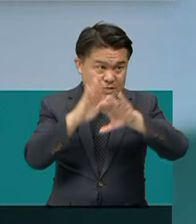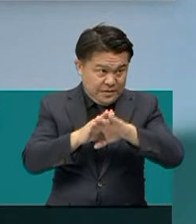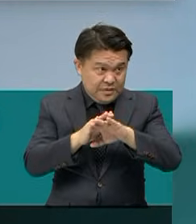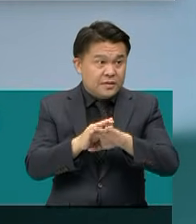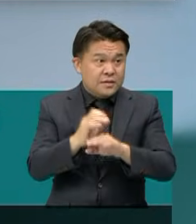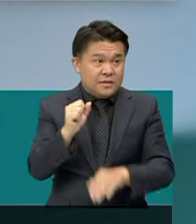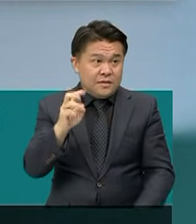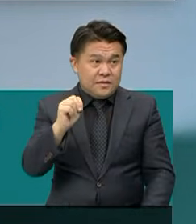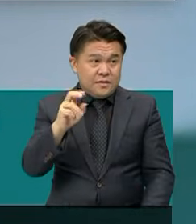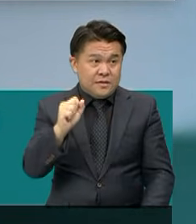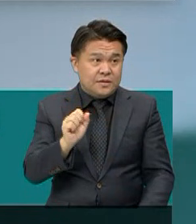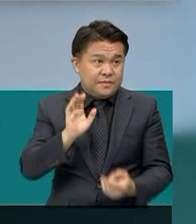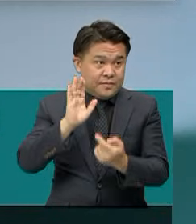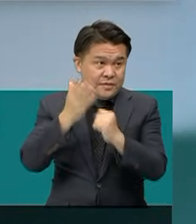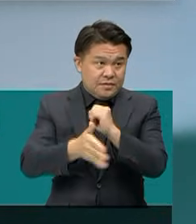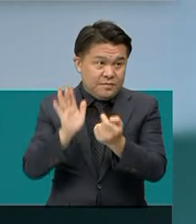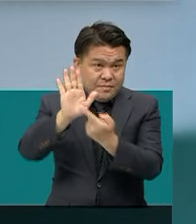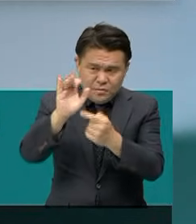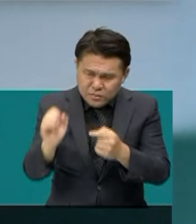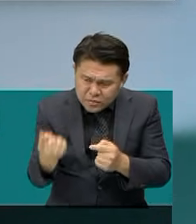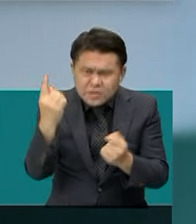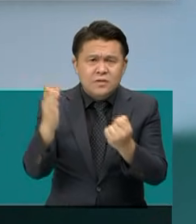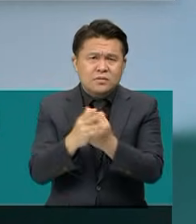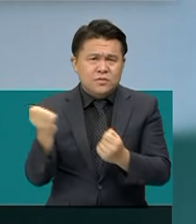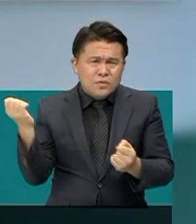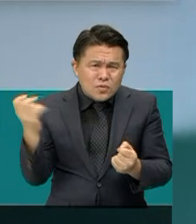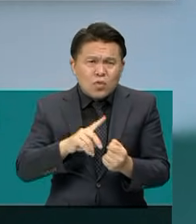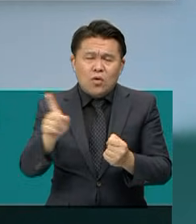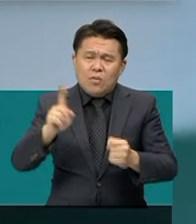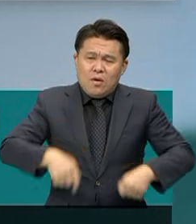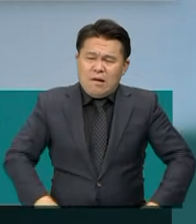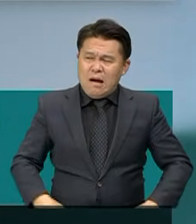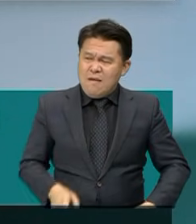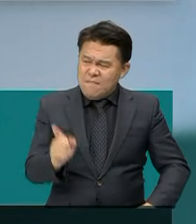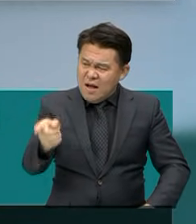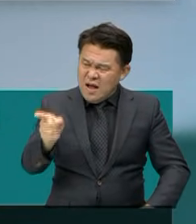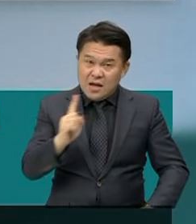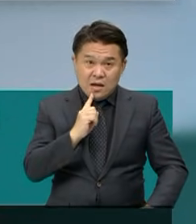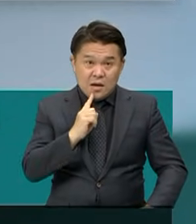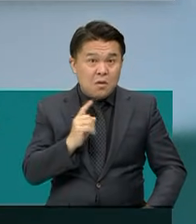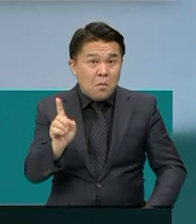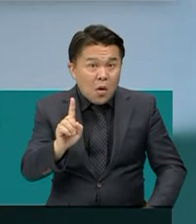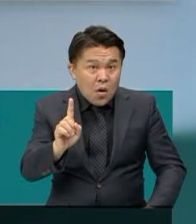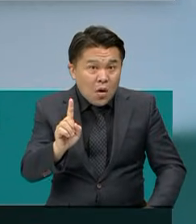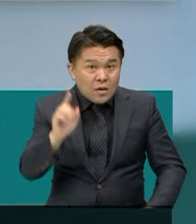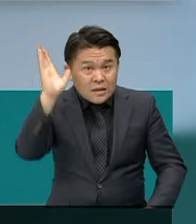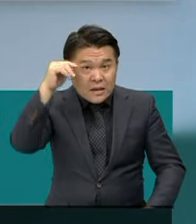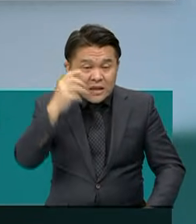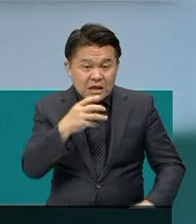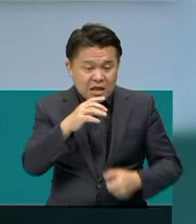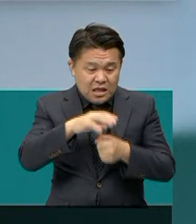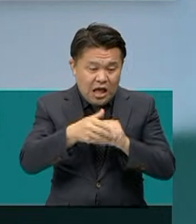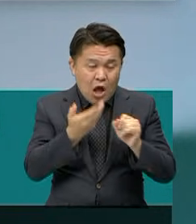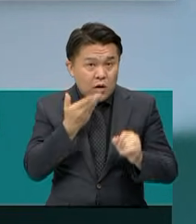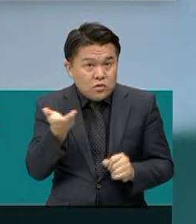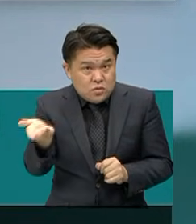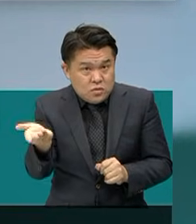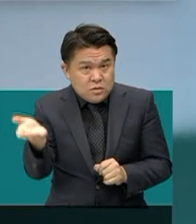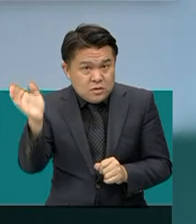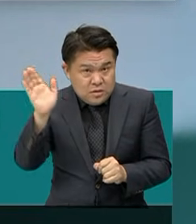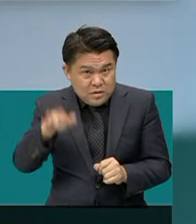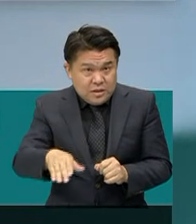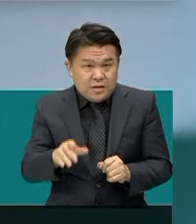논란의 중심에 섰습니다. 반려견에 사과를 주는 사진인데 윤석열 캠프는 실무자 실수였다면서 게시글을